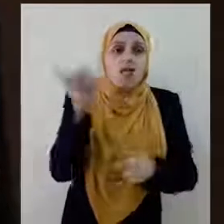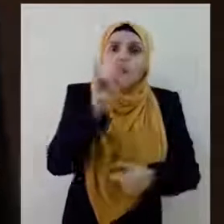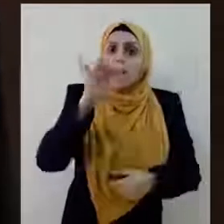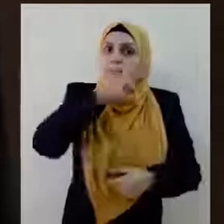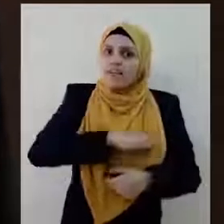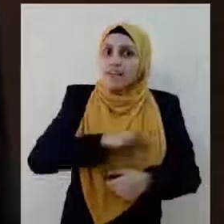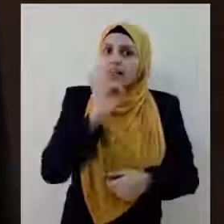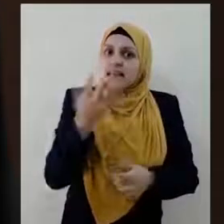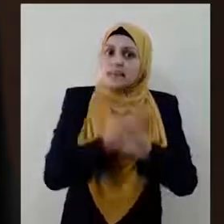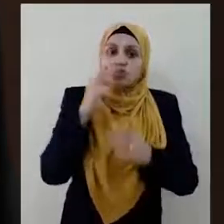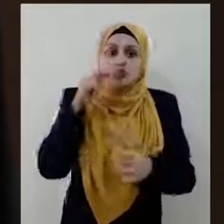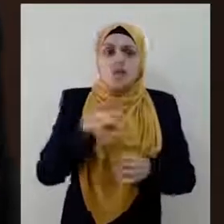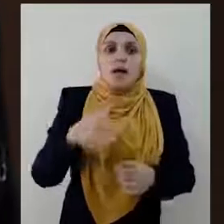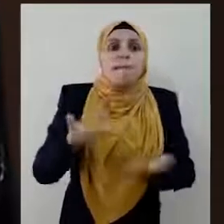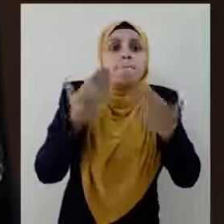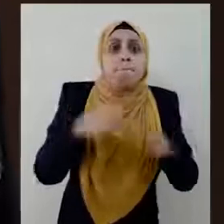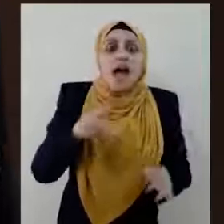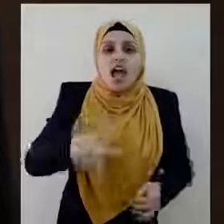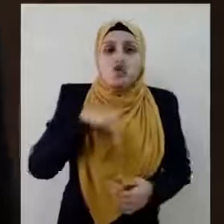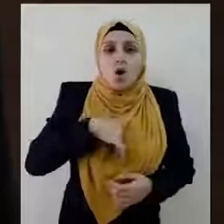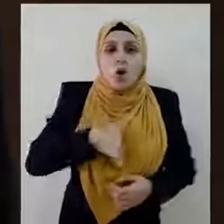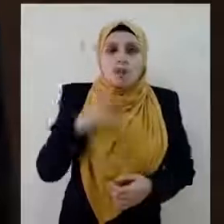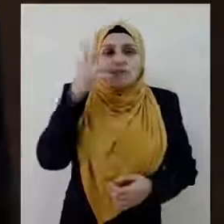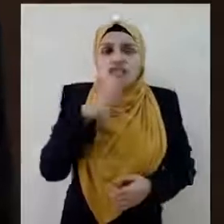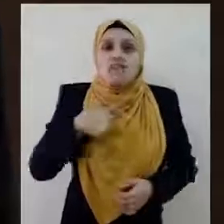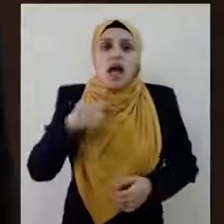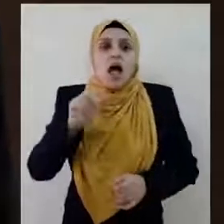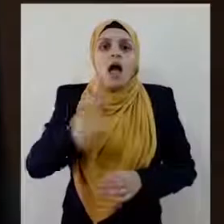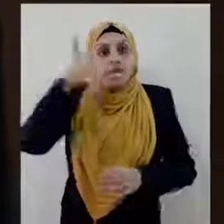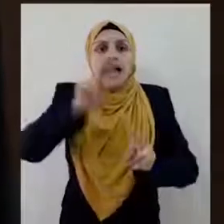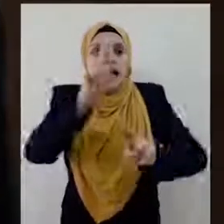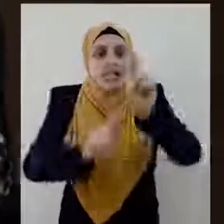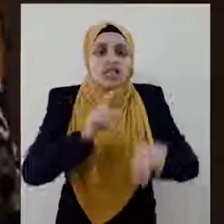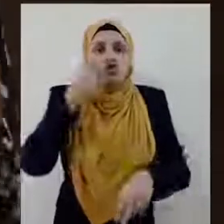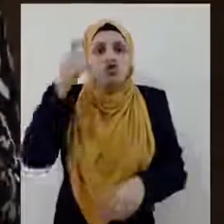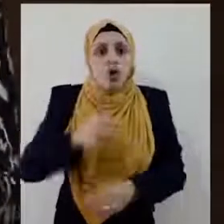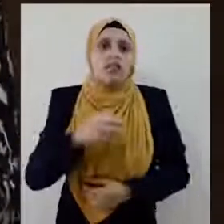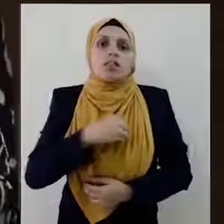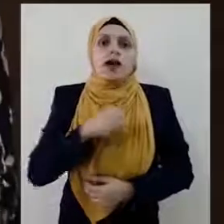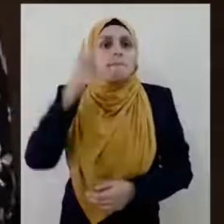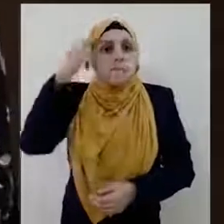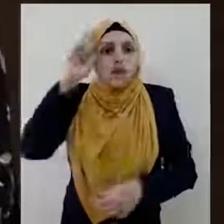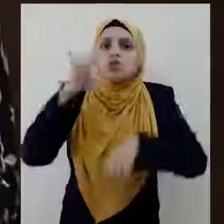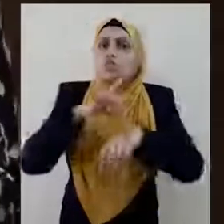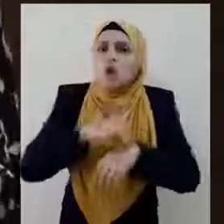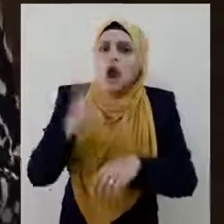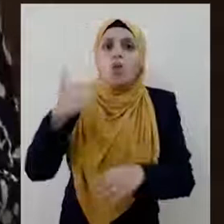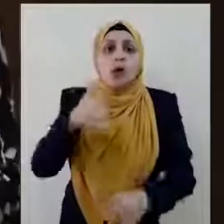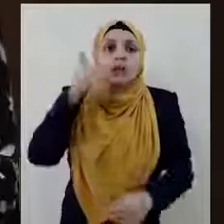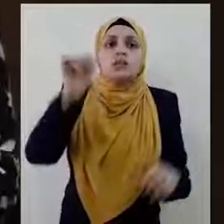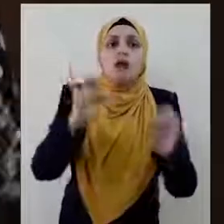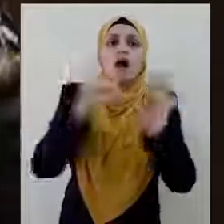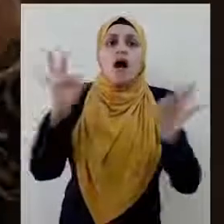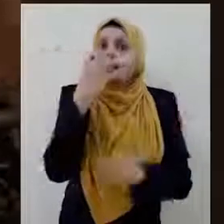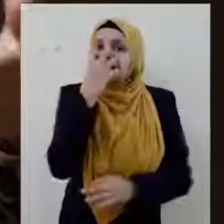ده مهم قوي إنك أنت كمان تشوفه. ولا تخجل من إنك أنت تسأل حد موثوق فيه،